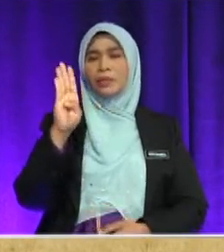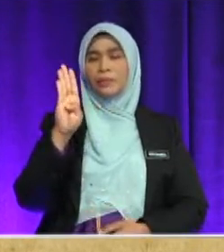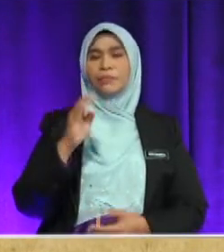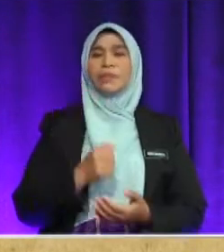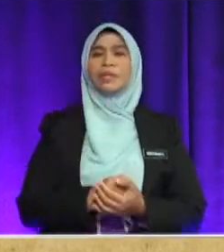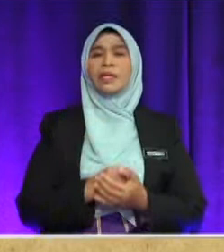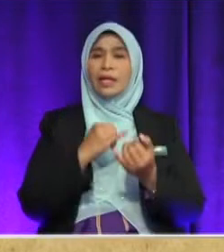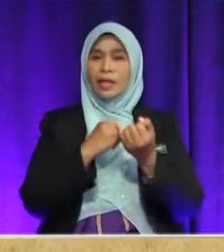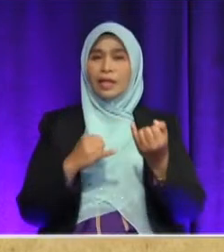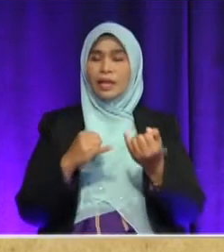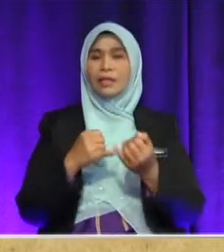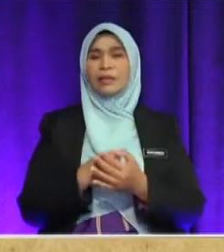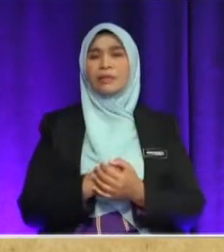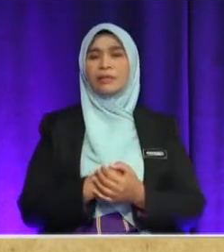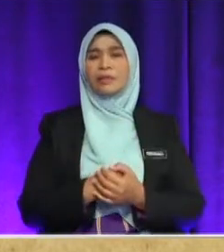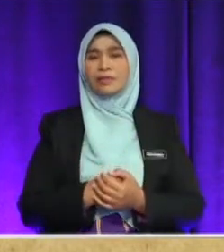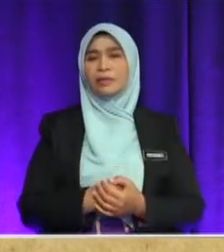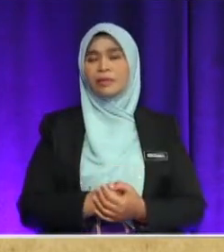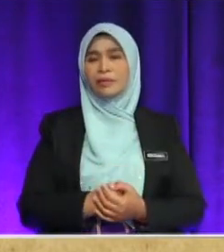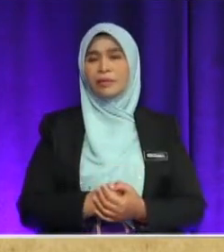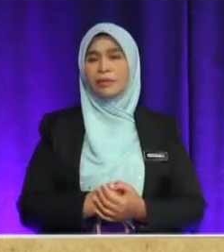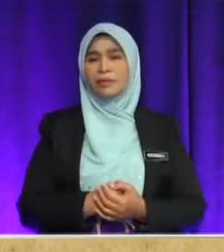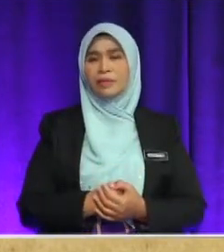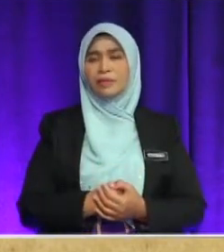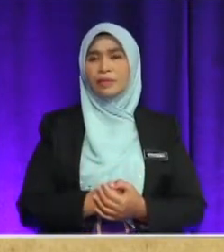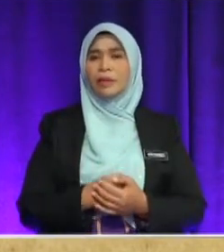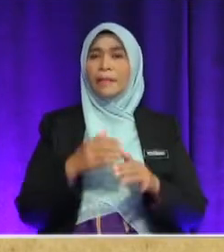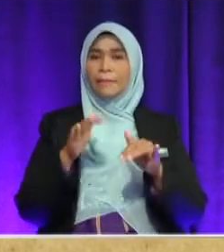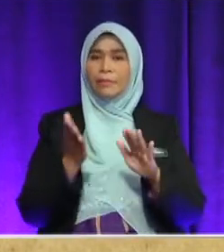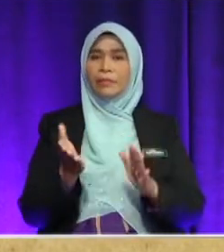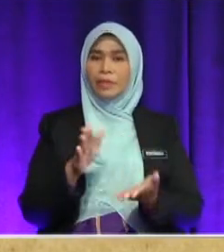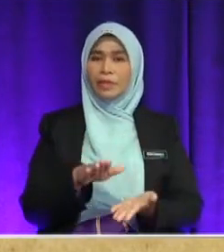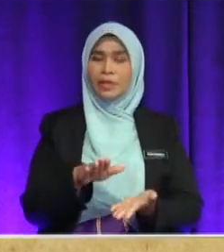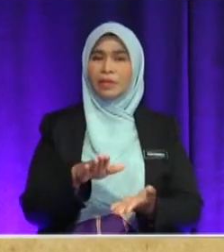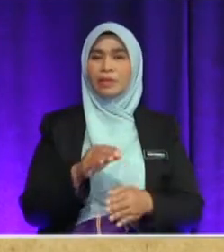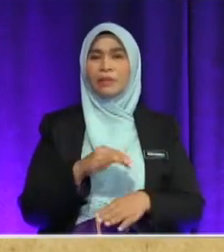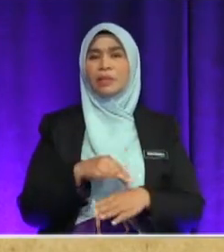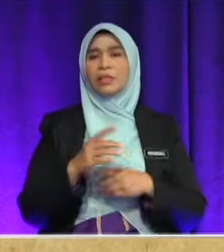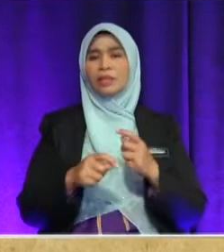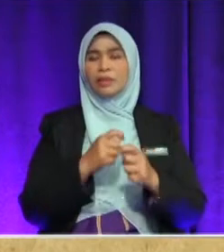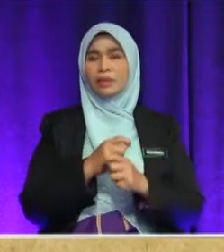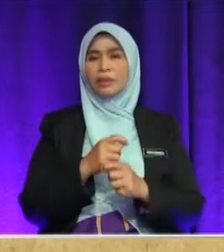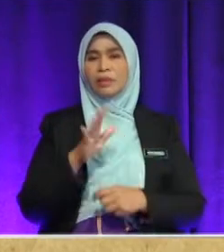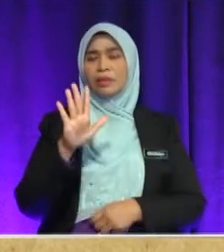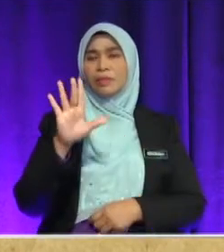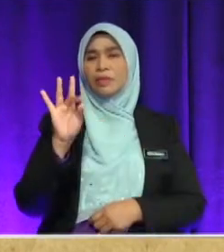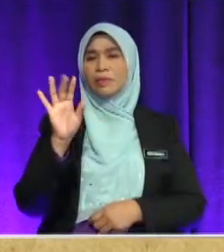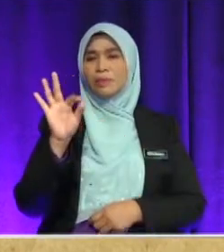ini yang meninggal pakai 589 juga